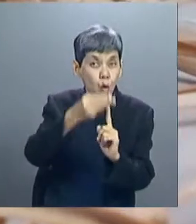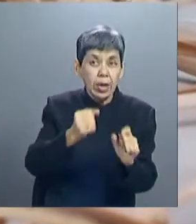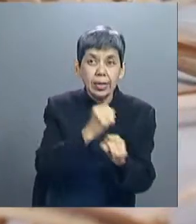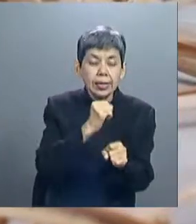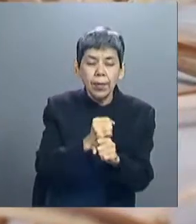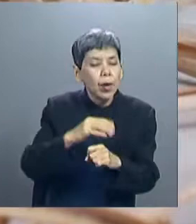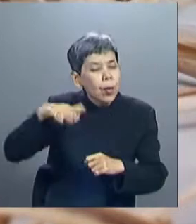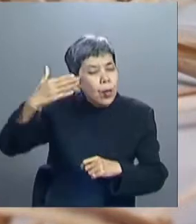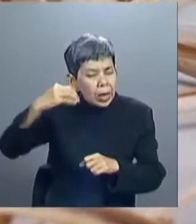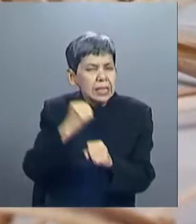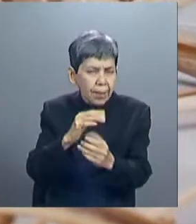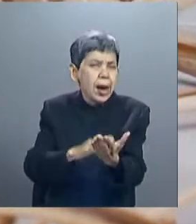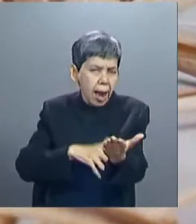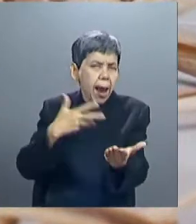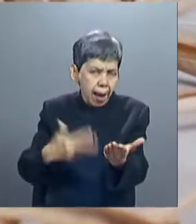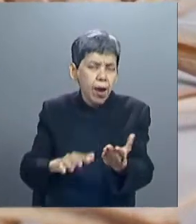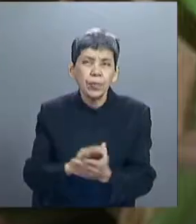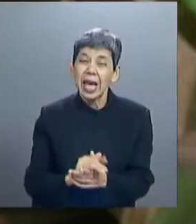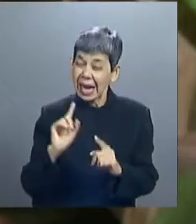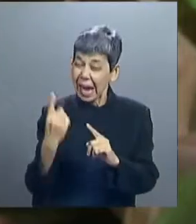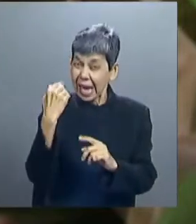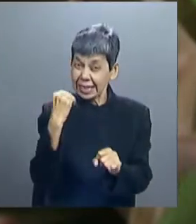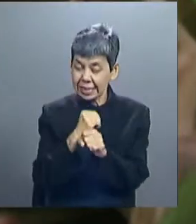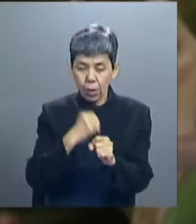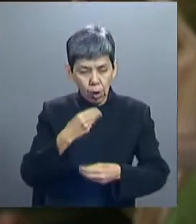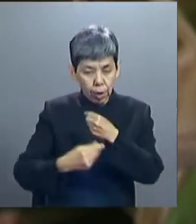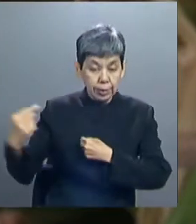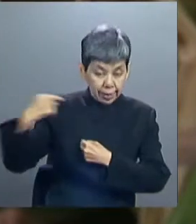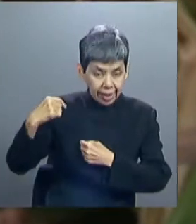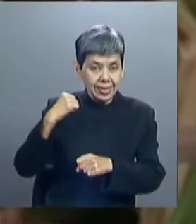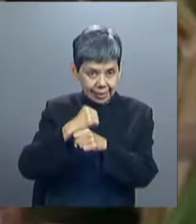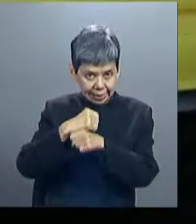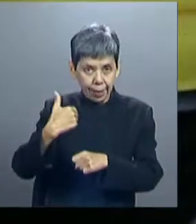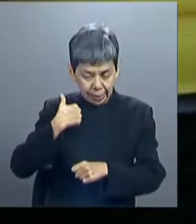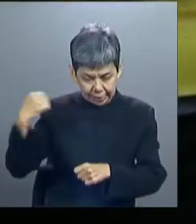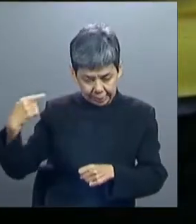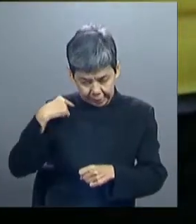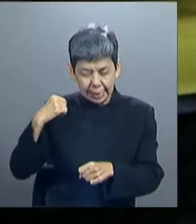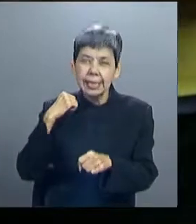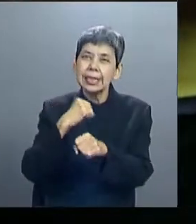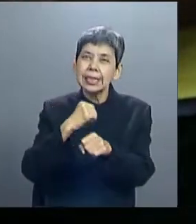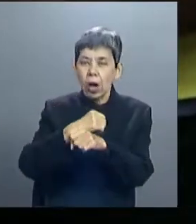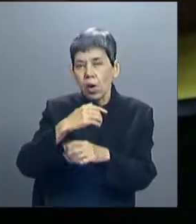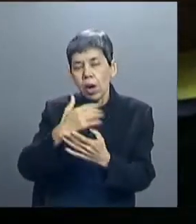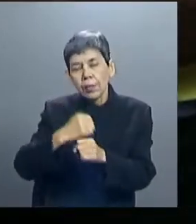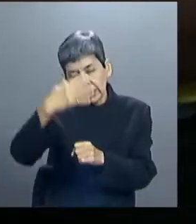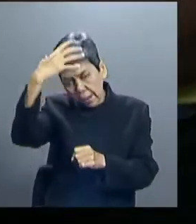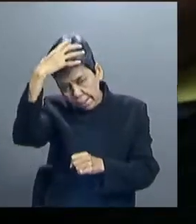านหลายปีแล้วครั้งแรกก็มีพ่อค้ามาติดต่อให้ทำหมวกด้วยต้นทูบฤ